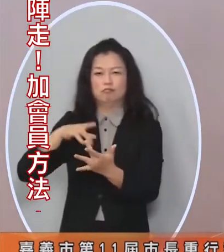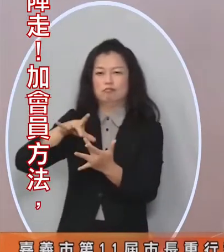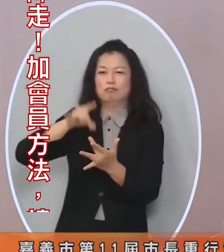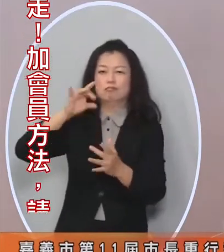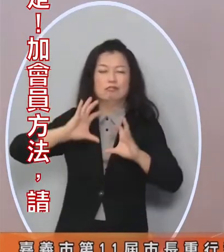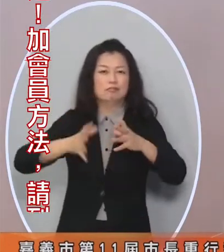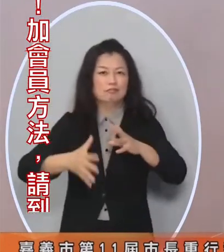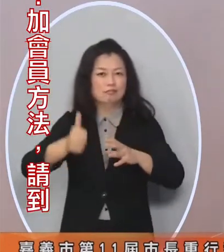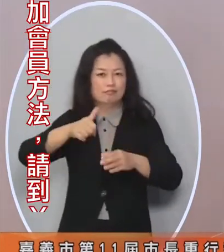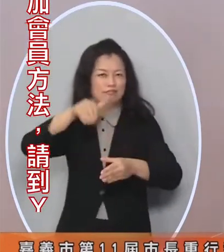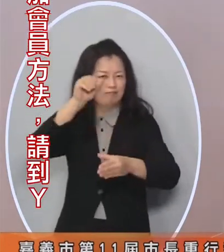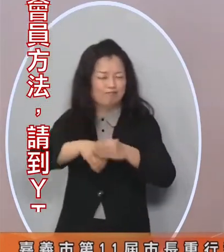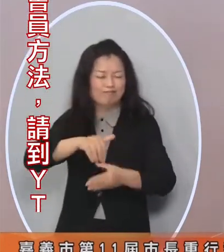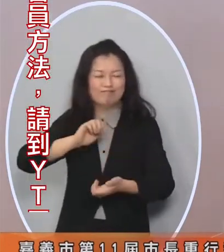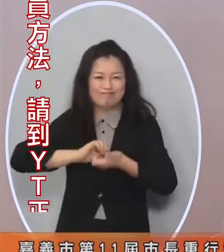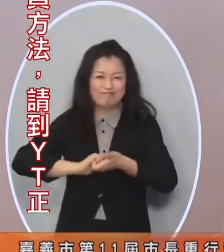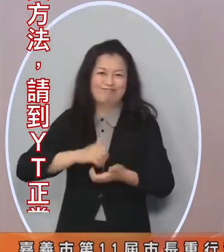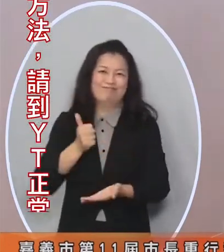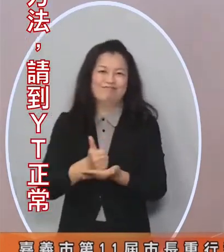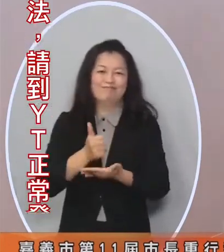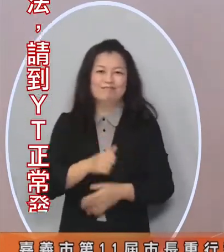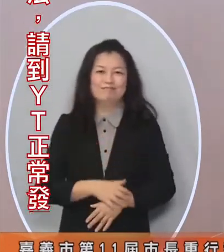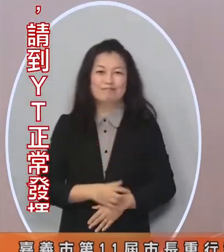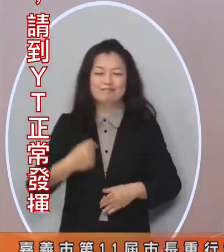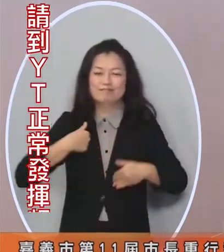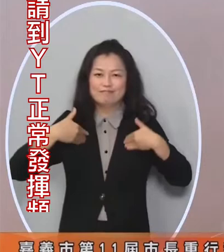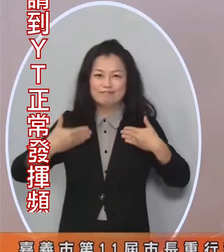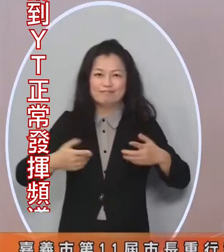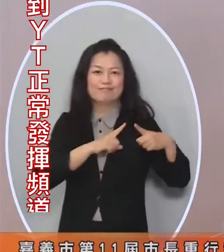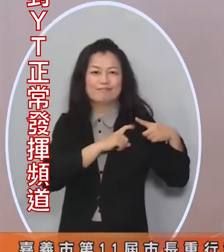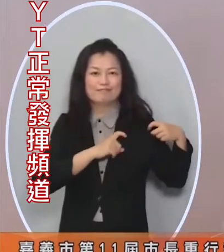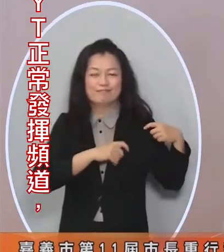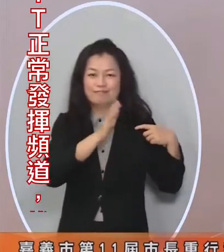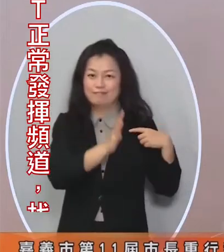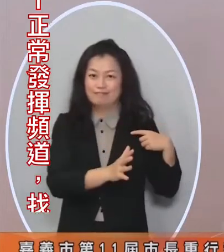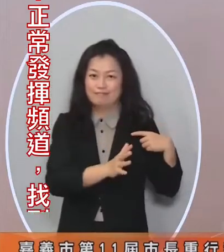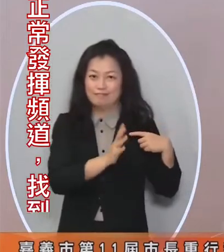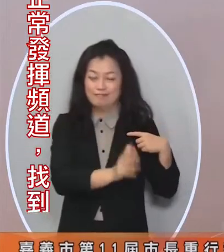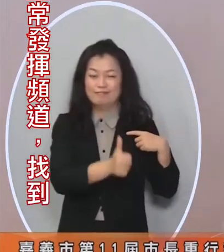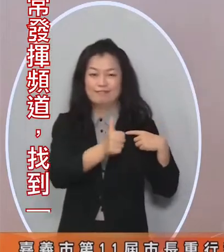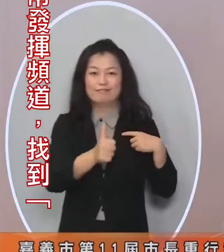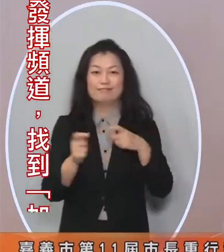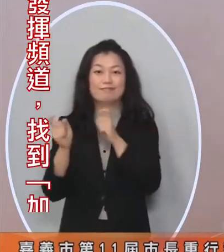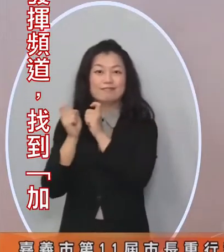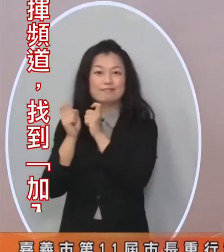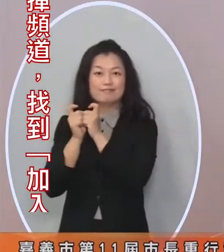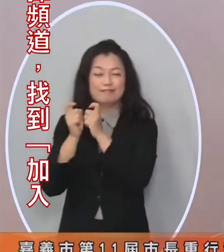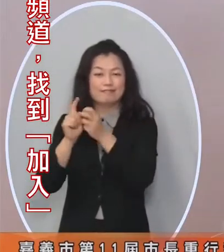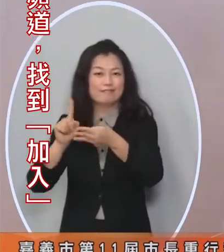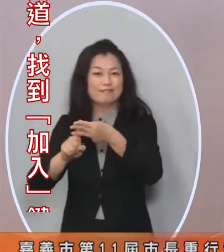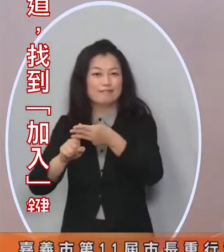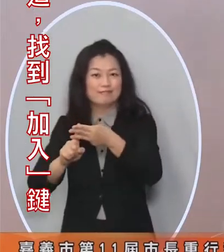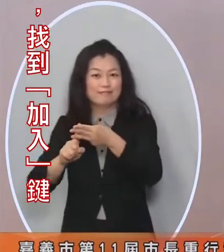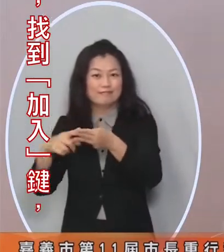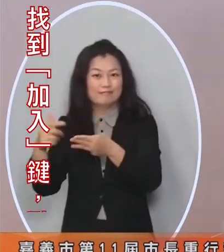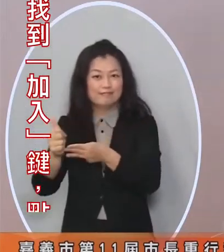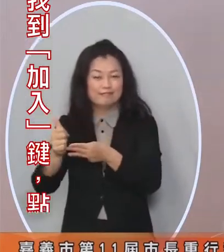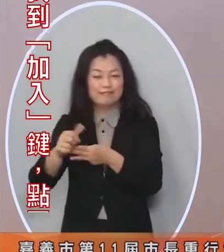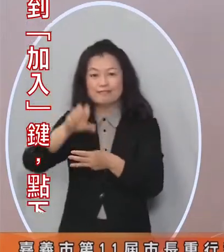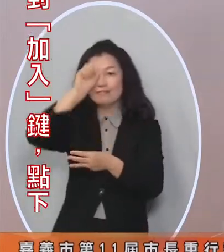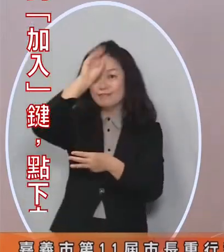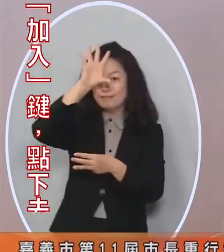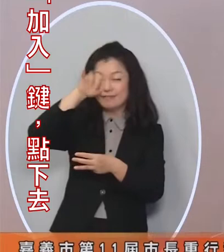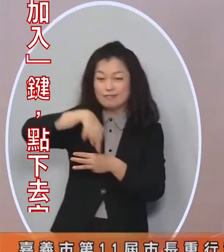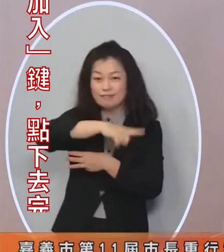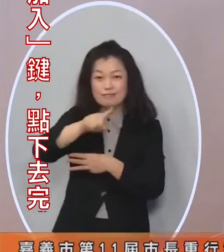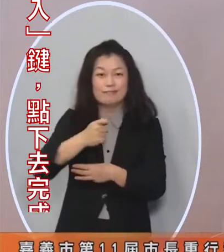选，已经当选哈。我们也非常欢迎郭董啊，宋楚瑜这个总裁啊、主席啊，或是各党各派的人